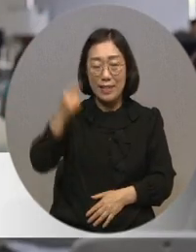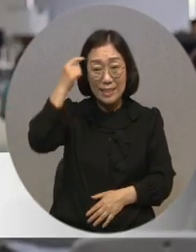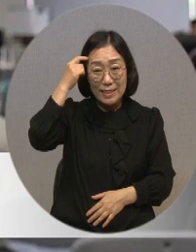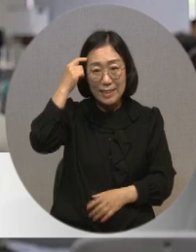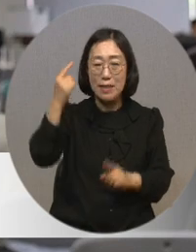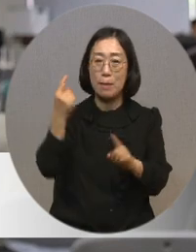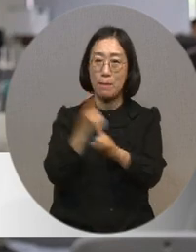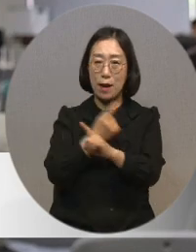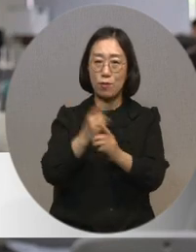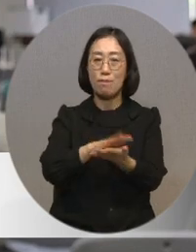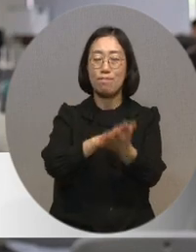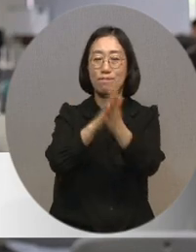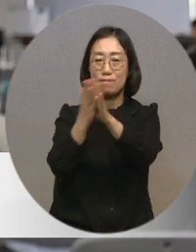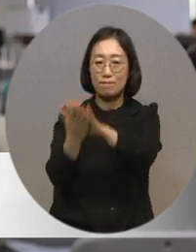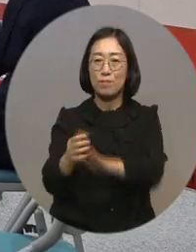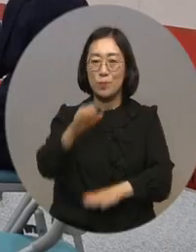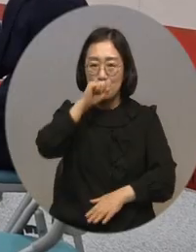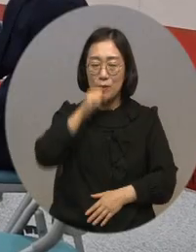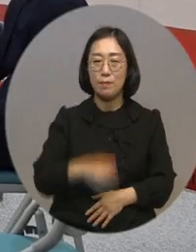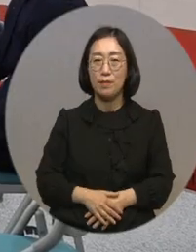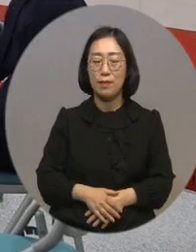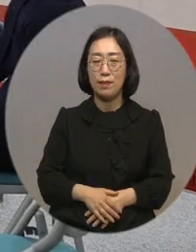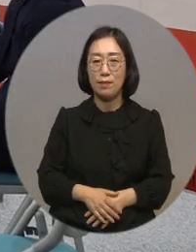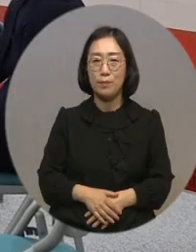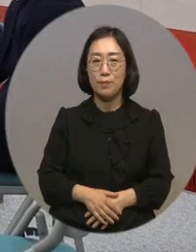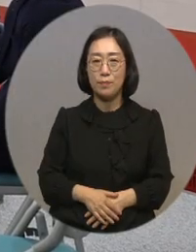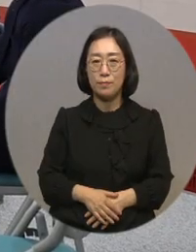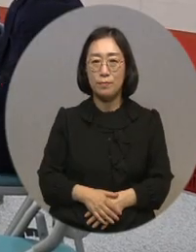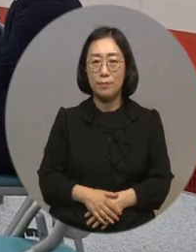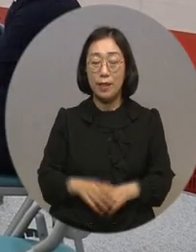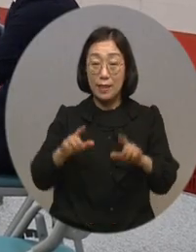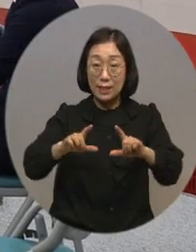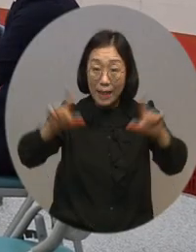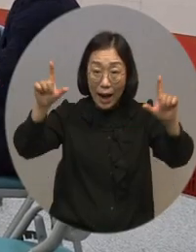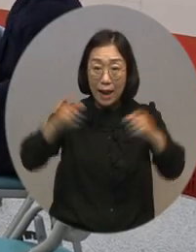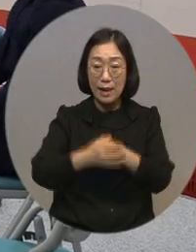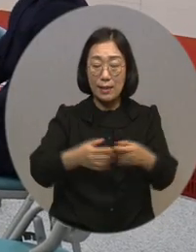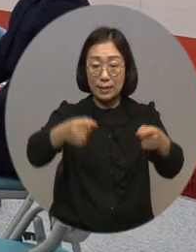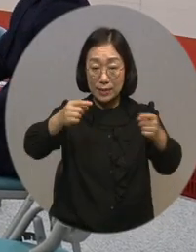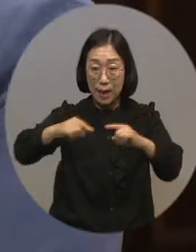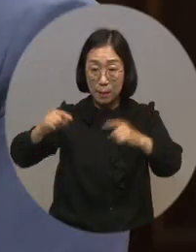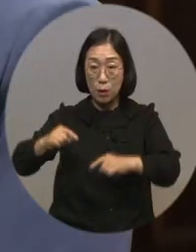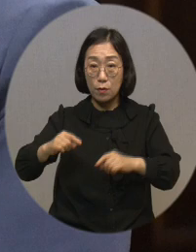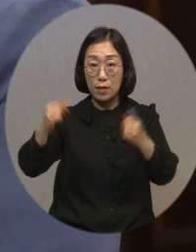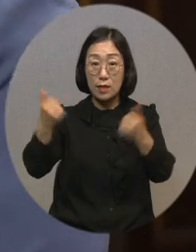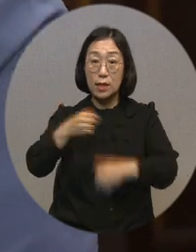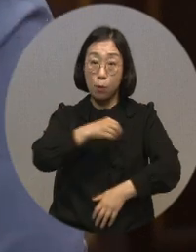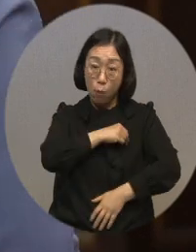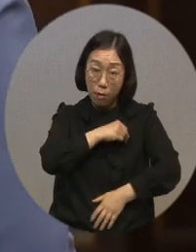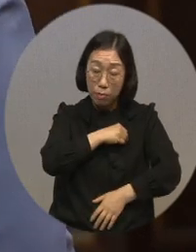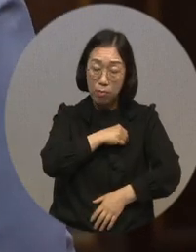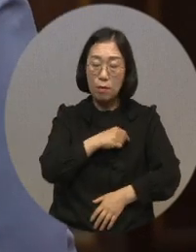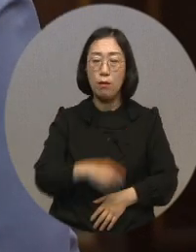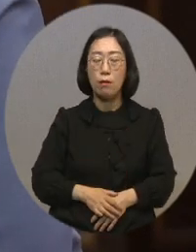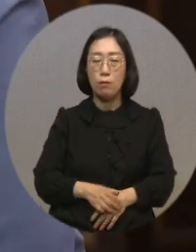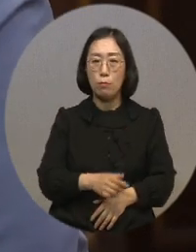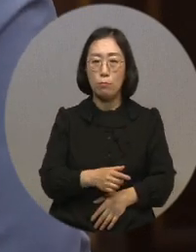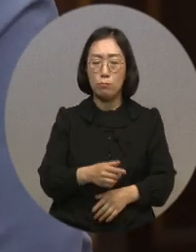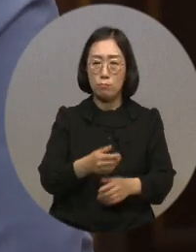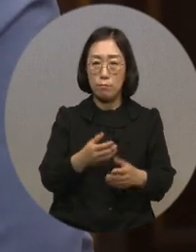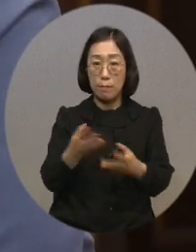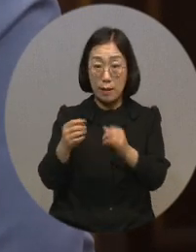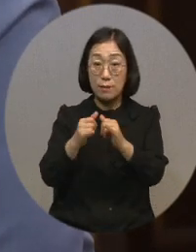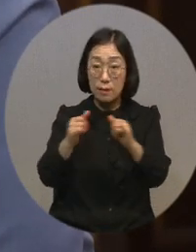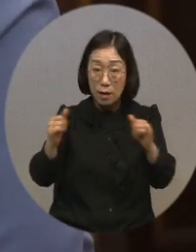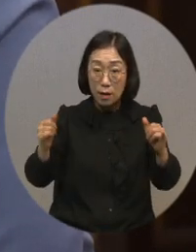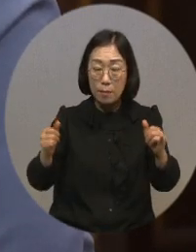많이 좋게 바뀌었으면 좋겠습니다. 이날 참여한 정철 의원과 전남시군 관계자들은 앞으로도 학교